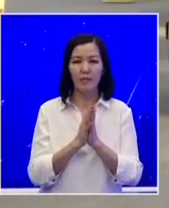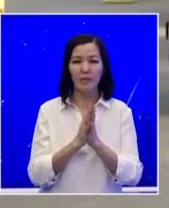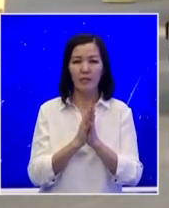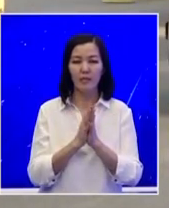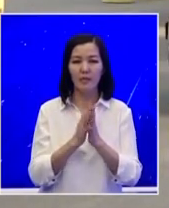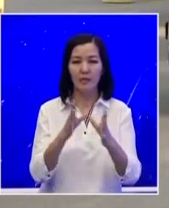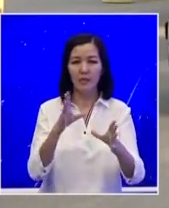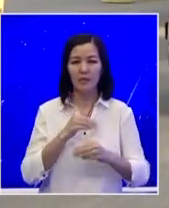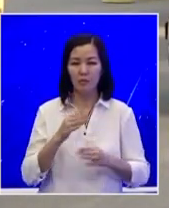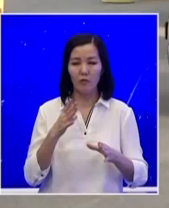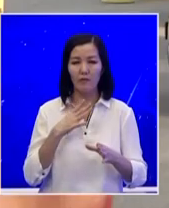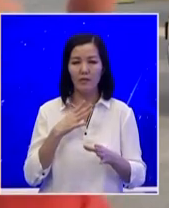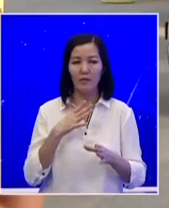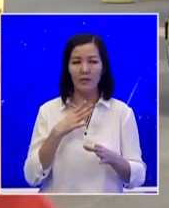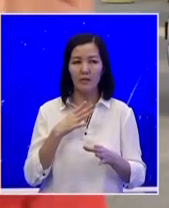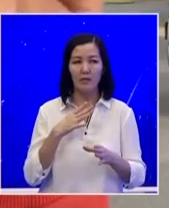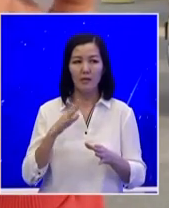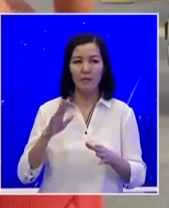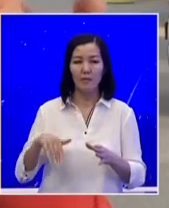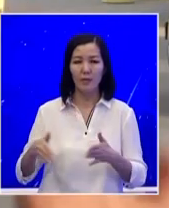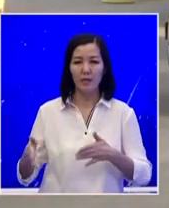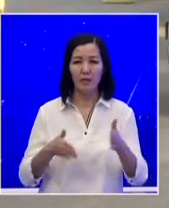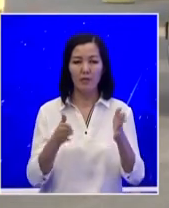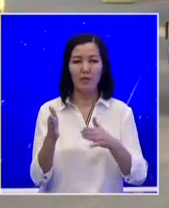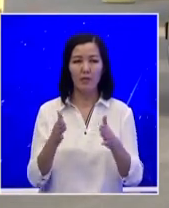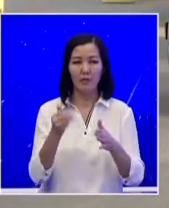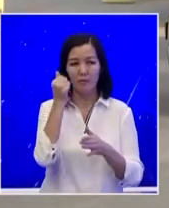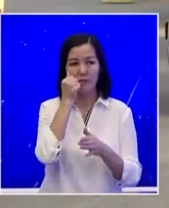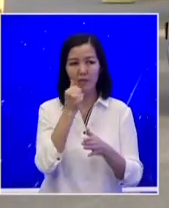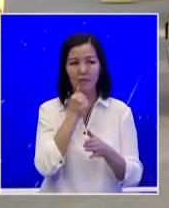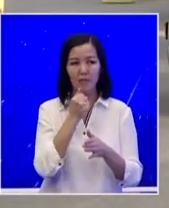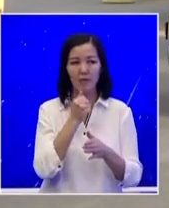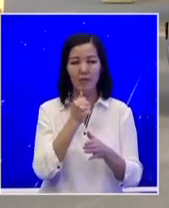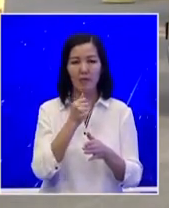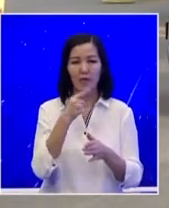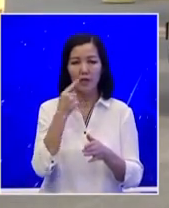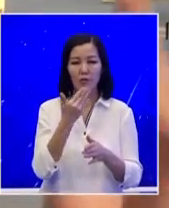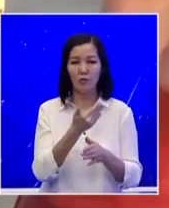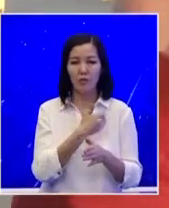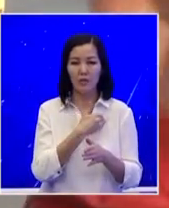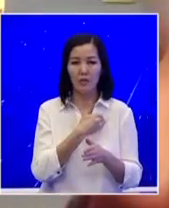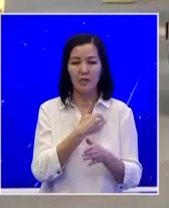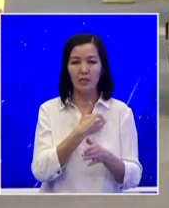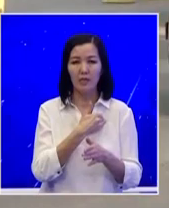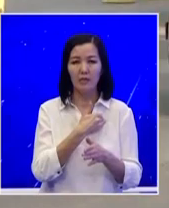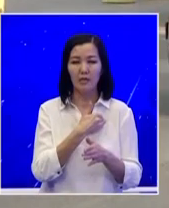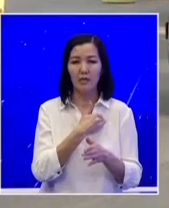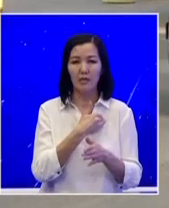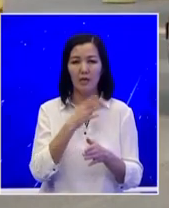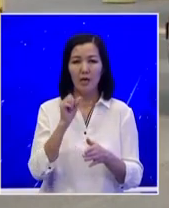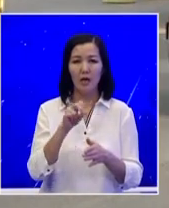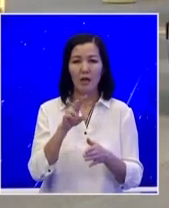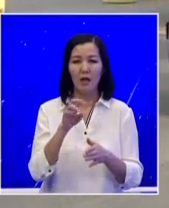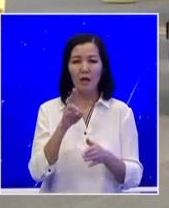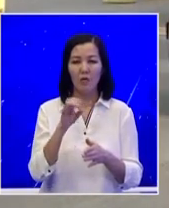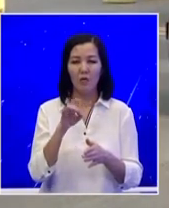собой взять. По дороге спасибо. Хотел отметить личный состав именно Алакольского